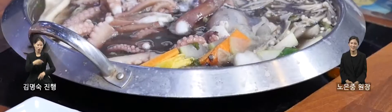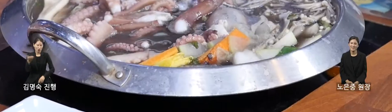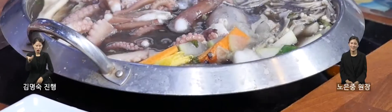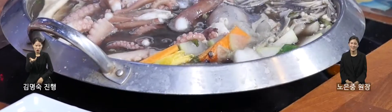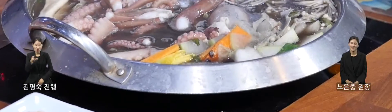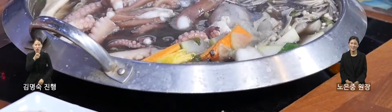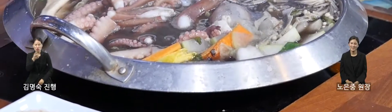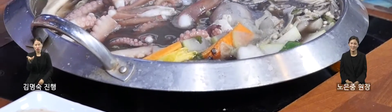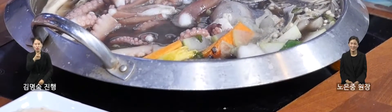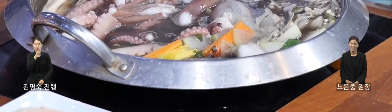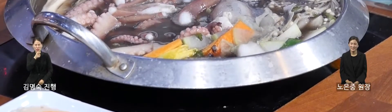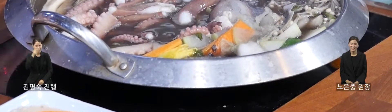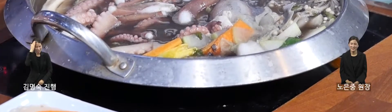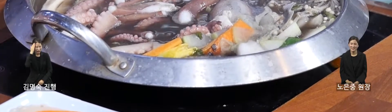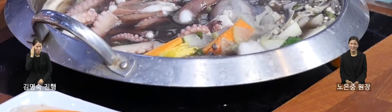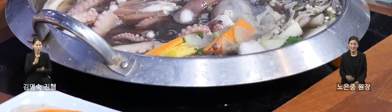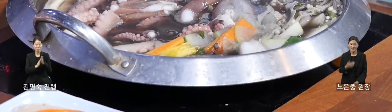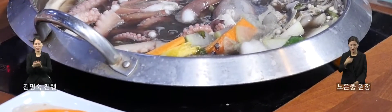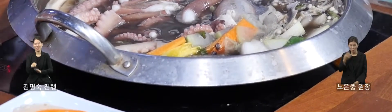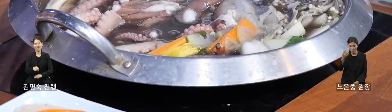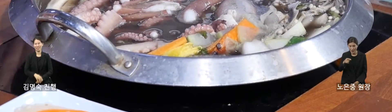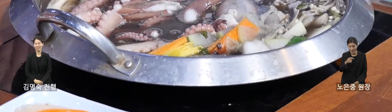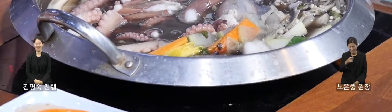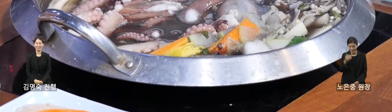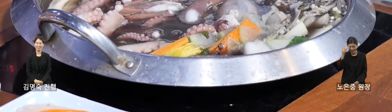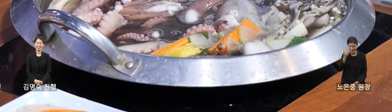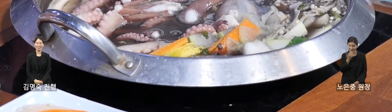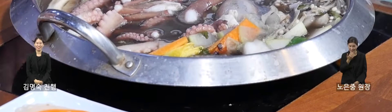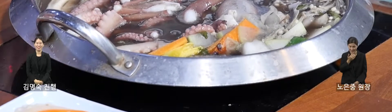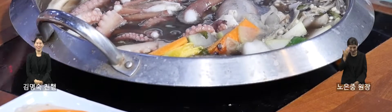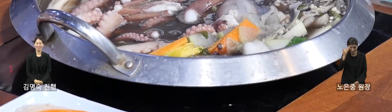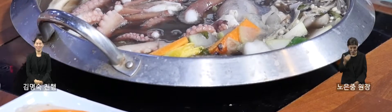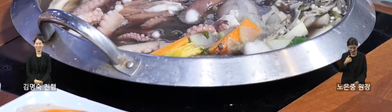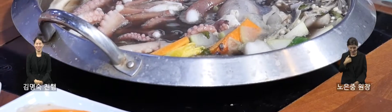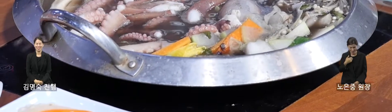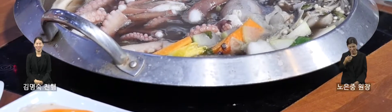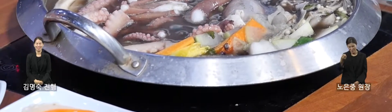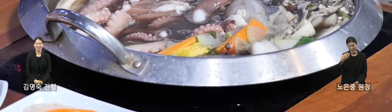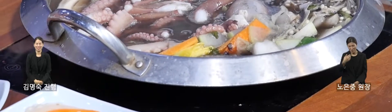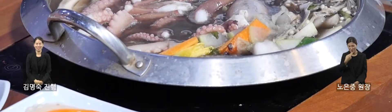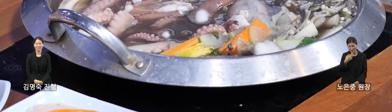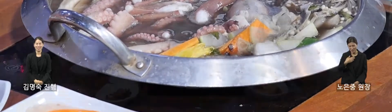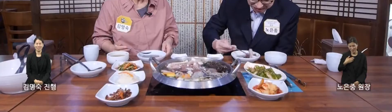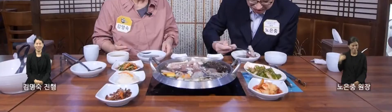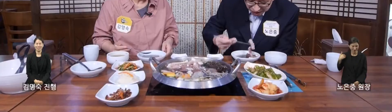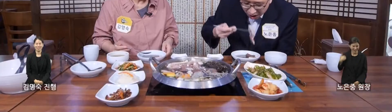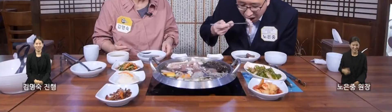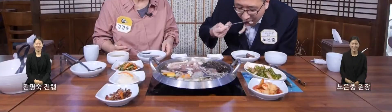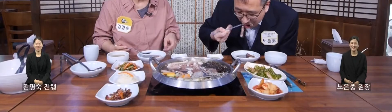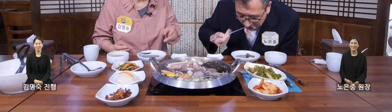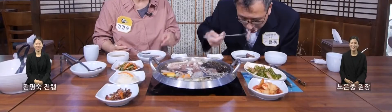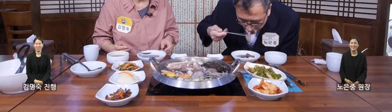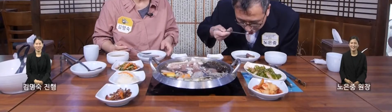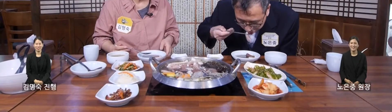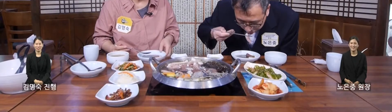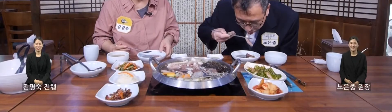새카매졌어요. 저는 이렇게 먹는 건 줄 알았는데요. 말씀 안 하셔도 됐는데. 네. 네. 뭐